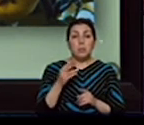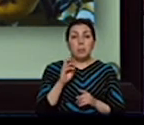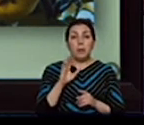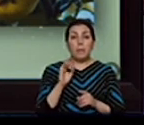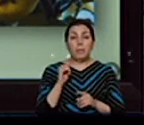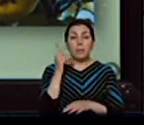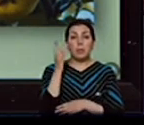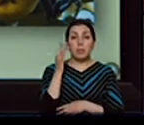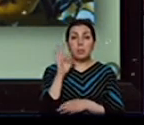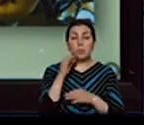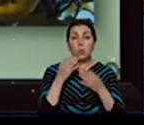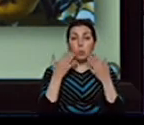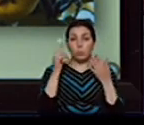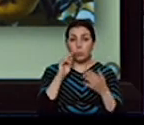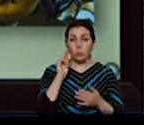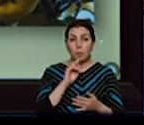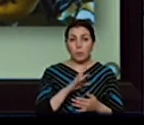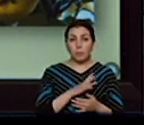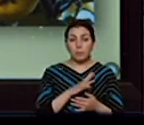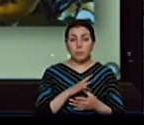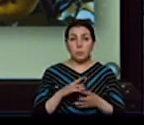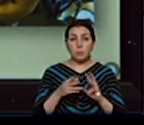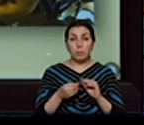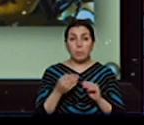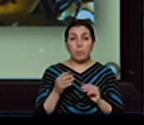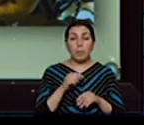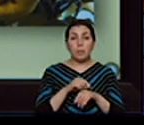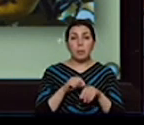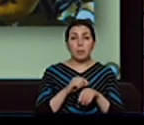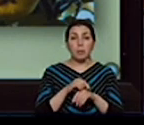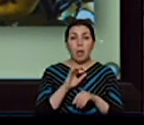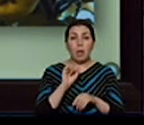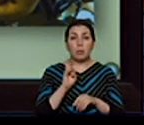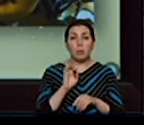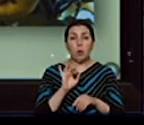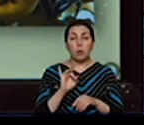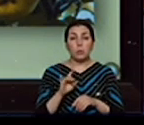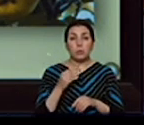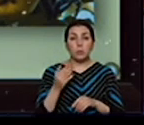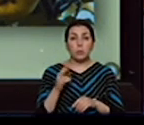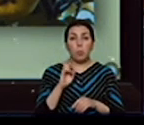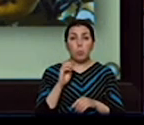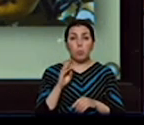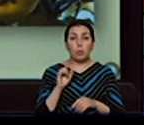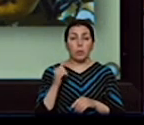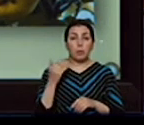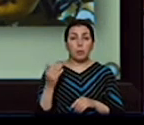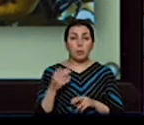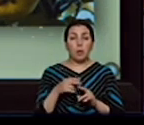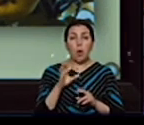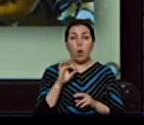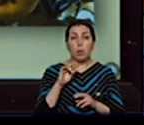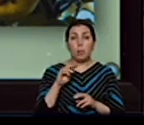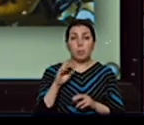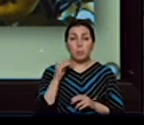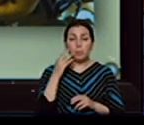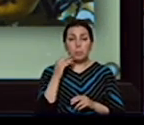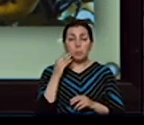quyidagi mevali daraxtlar haqida o'qib o'rgandik. Jumladan anor bu butasimon mevalarga kiradi.